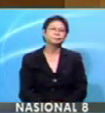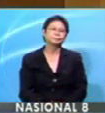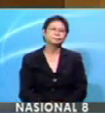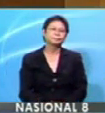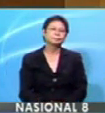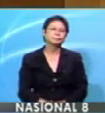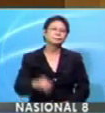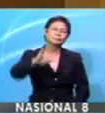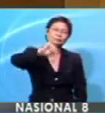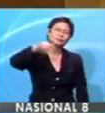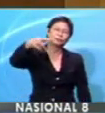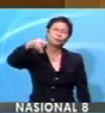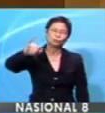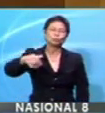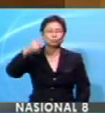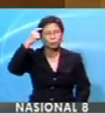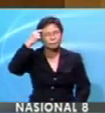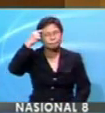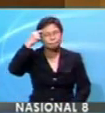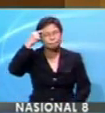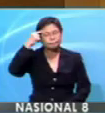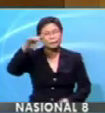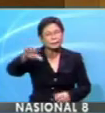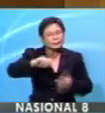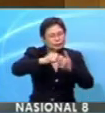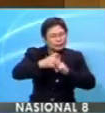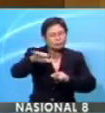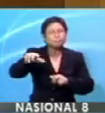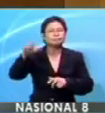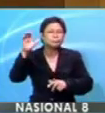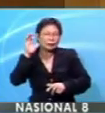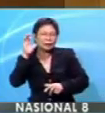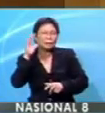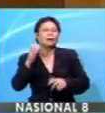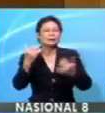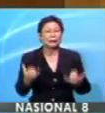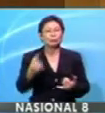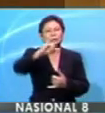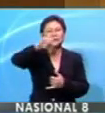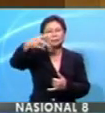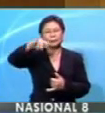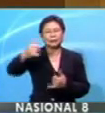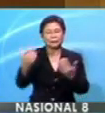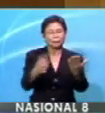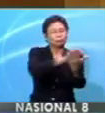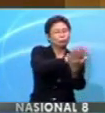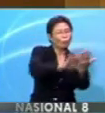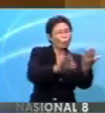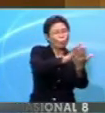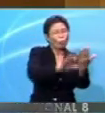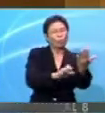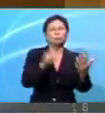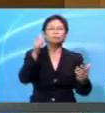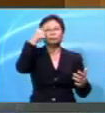perkara tersebut dan pihak jpj telah sedang menggubal e sedang mengubal untuk memberi